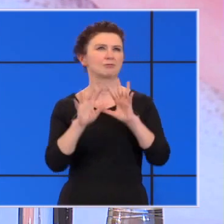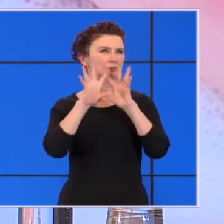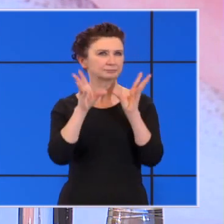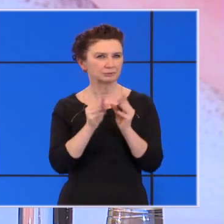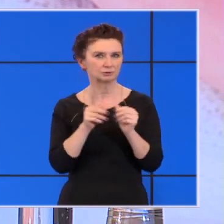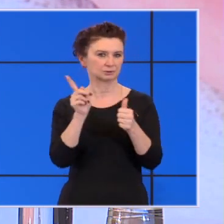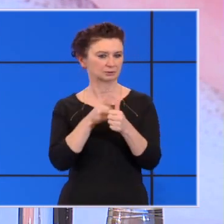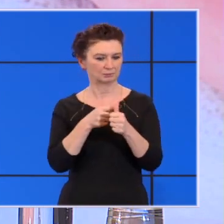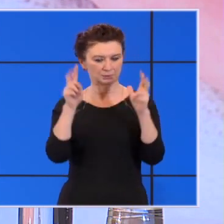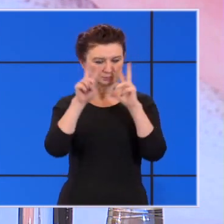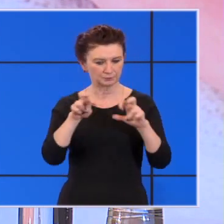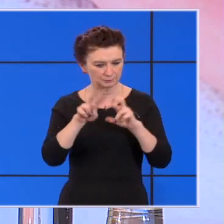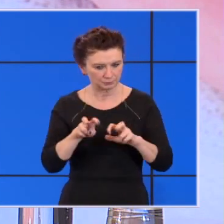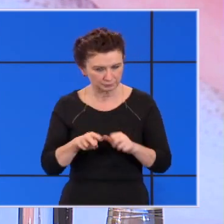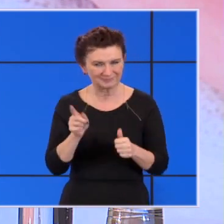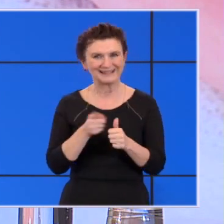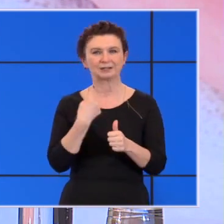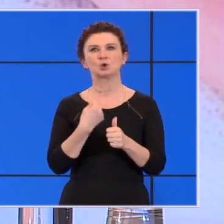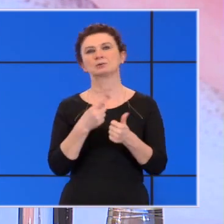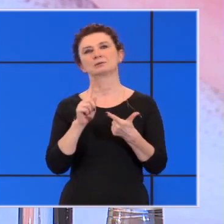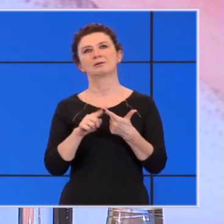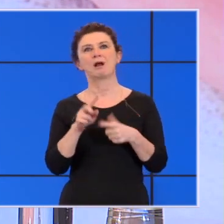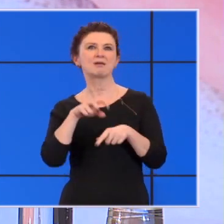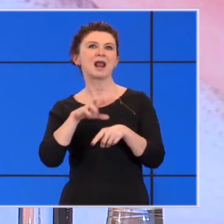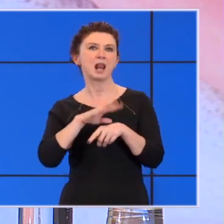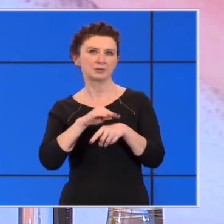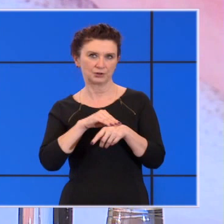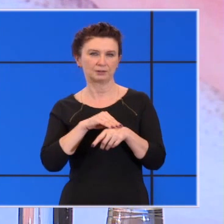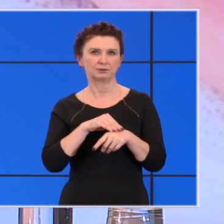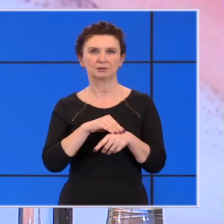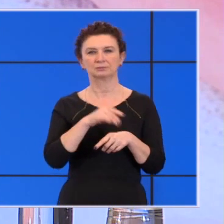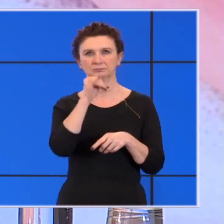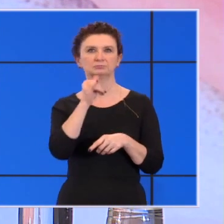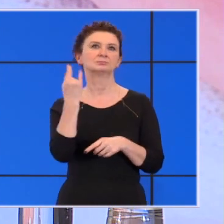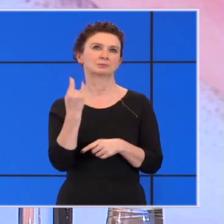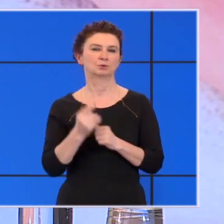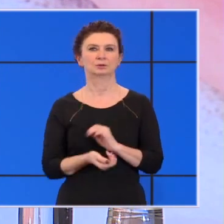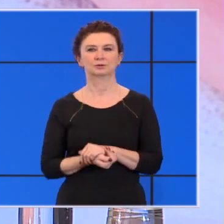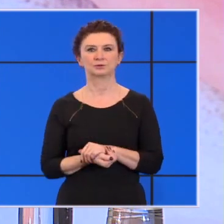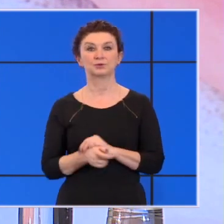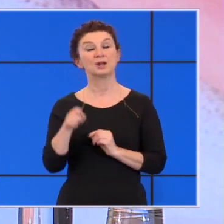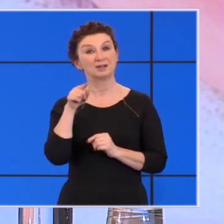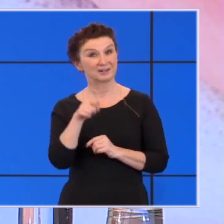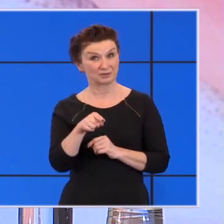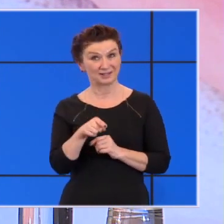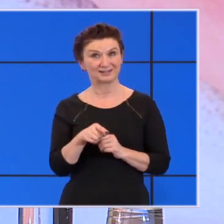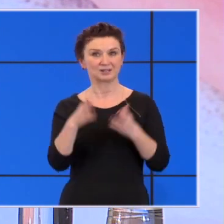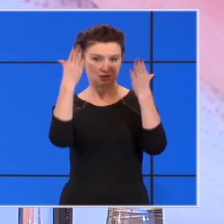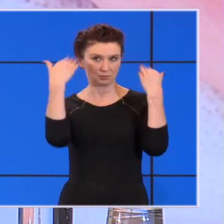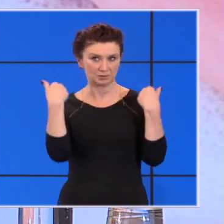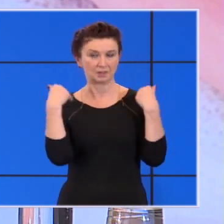diagnostyki i leczenia niepłodności. Tylko takie ośrodki będą mogły używać tej nazwy Centrum Leczenia